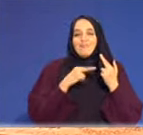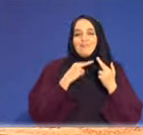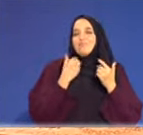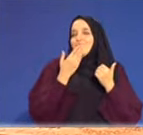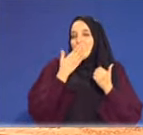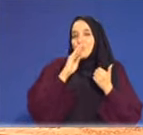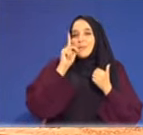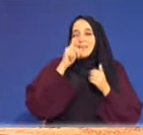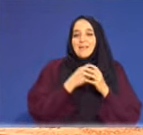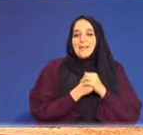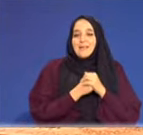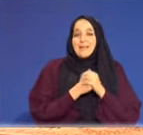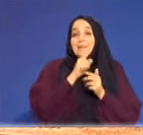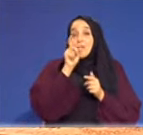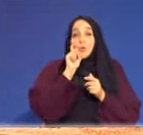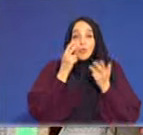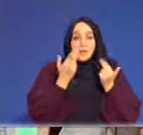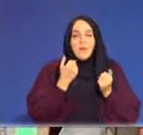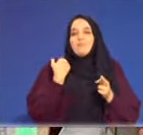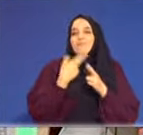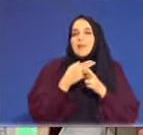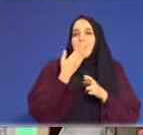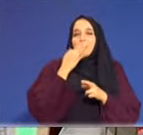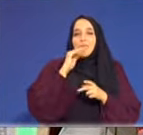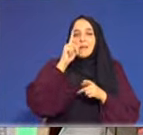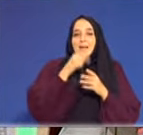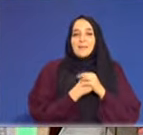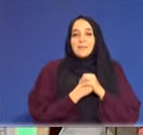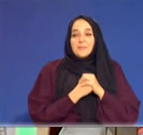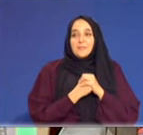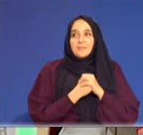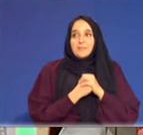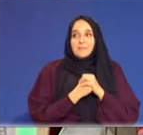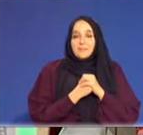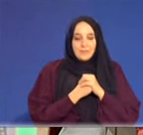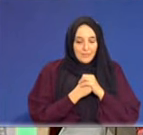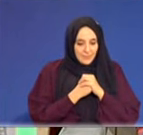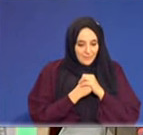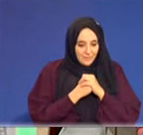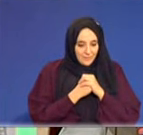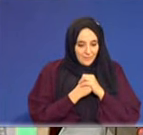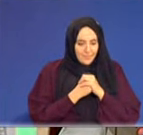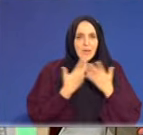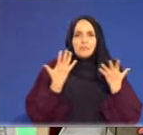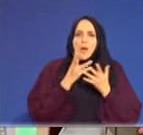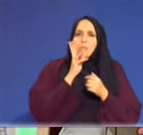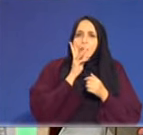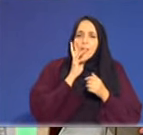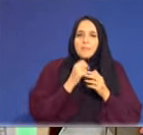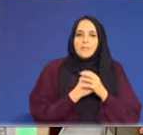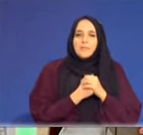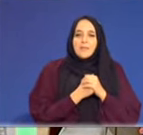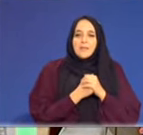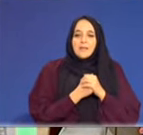لله دكتور سعيد. الحمد لله الحمد لله الأخت، الحمد لله. ما حبيت هي مشكلتك أم